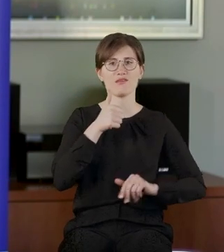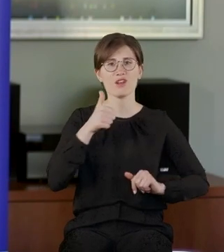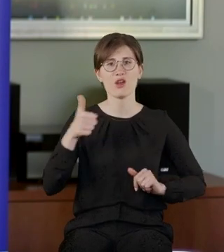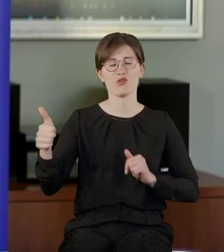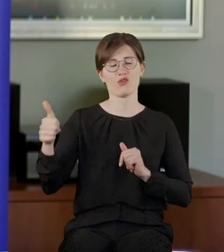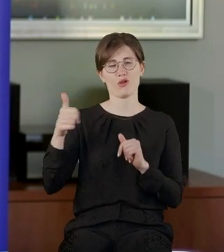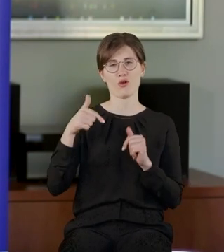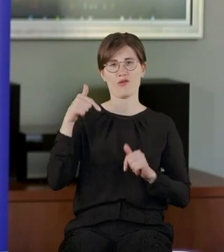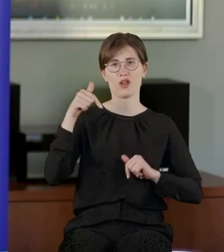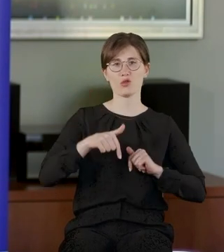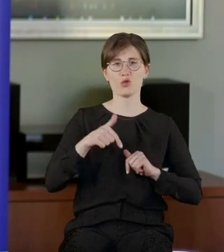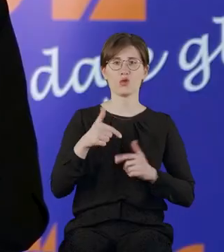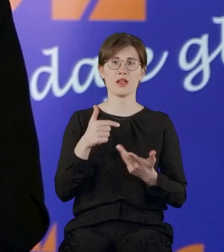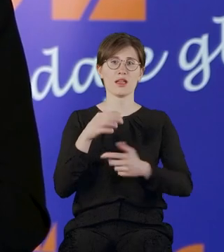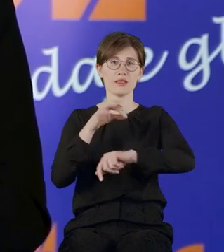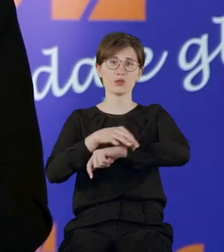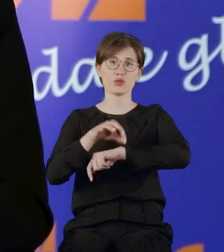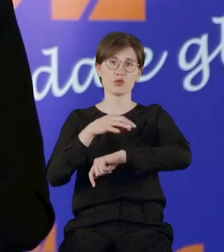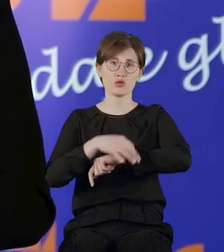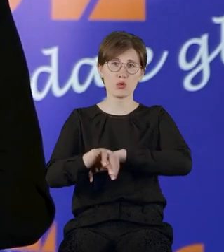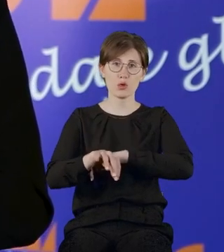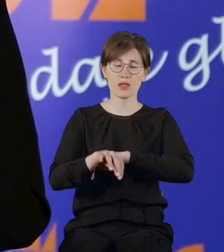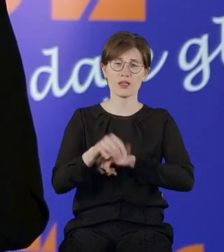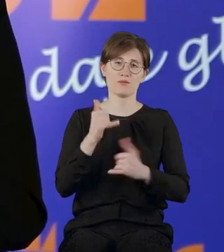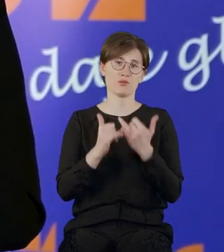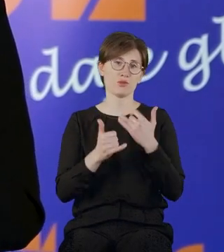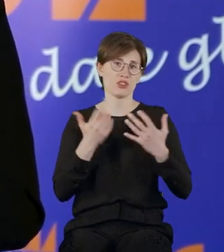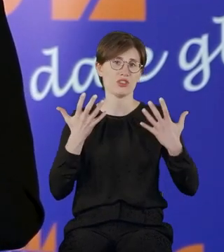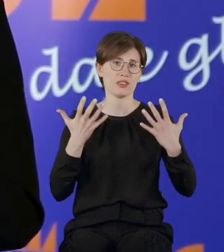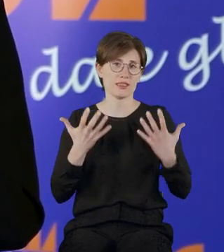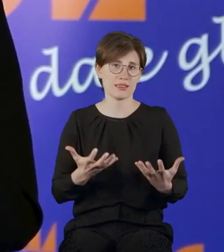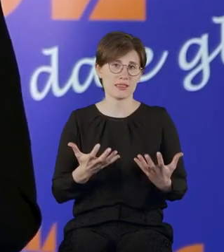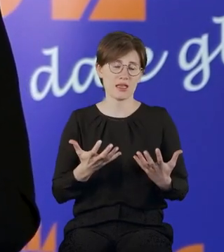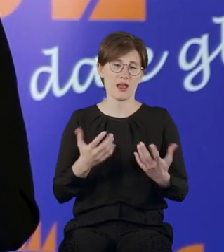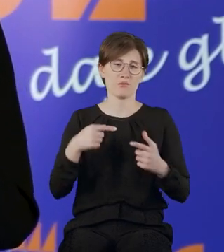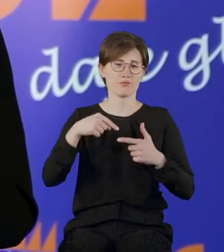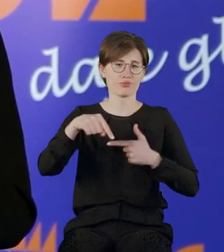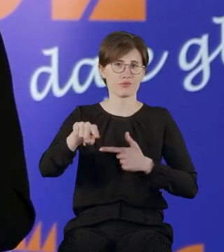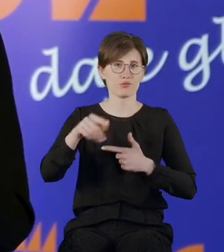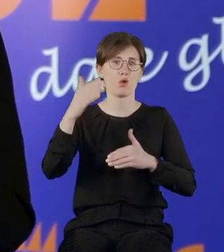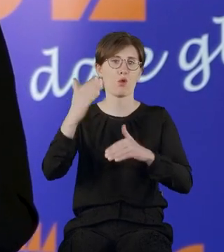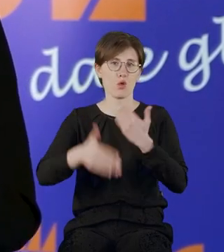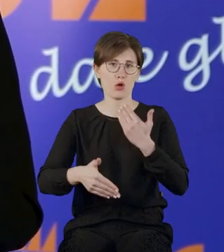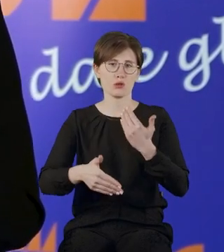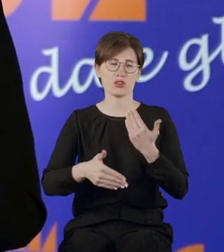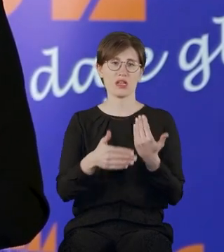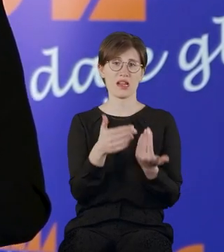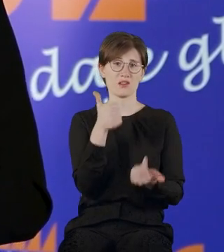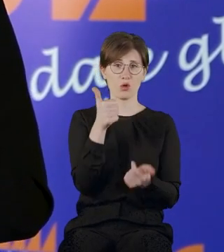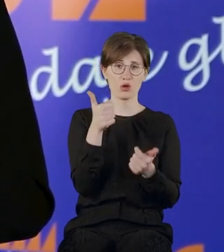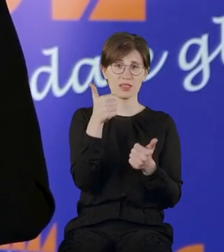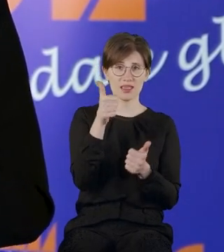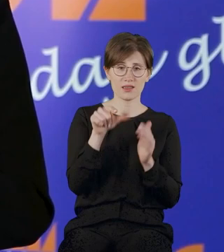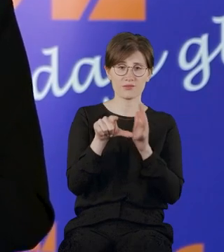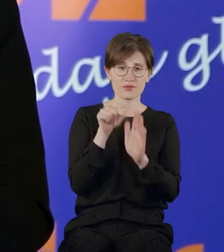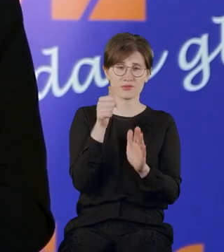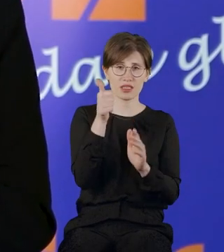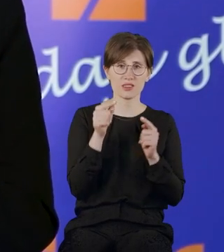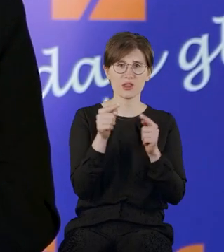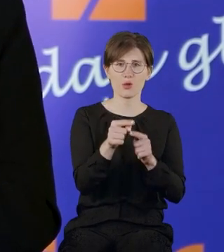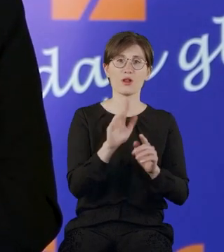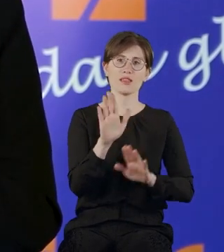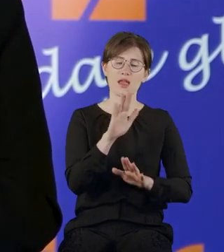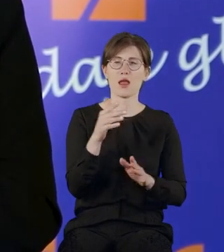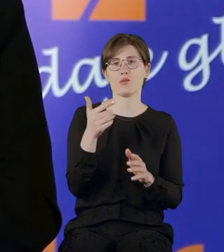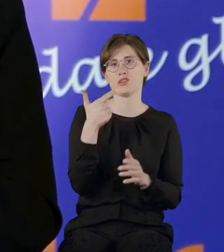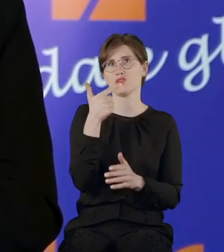w którym student, który ma życzenie ukończyć studia nie na jednym kierunku, ale na dwóch kierunkach, który